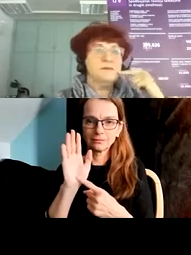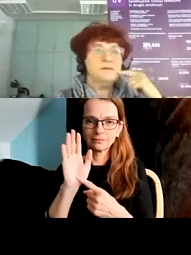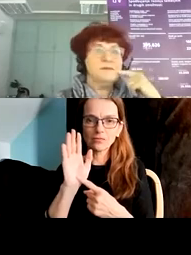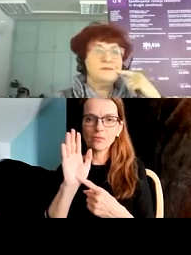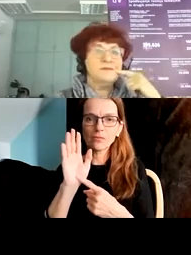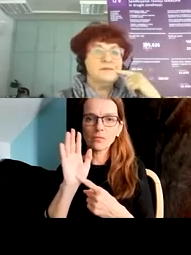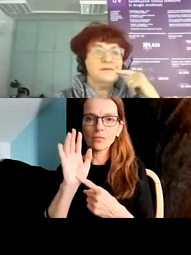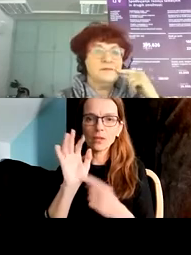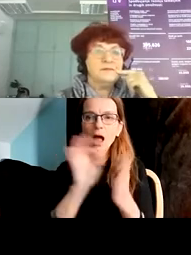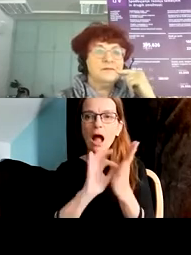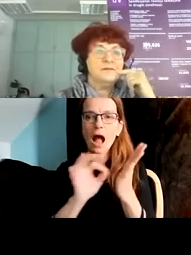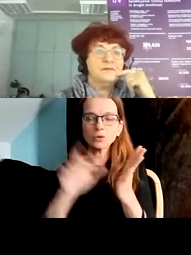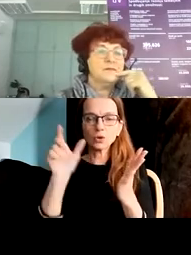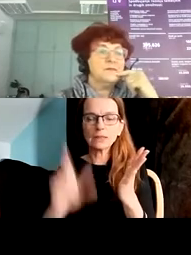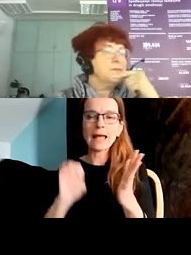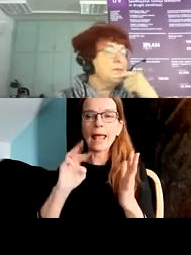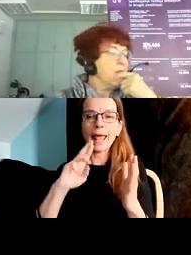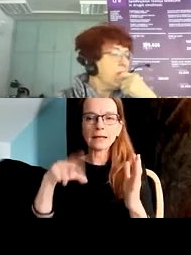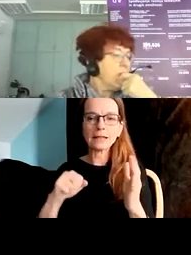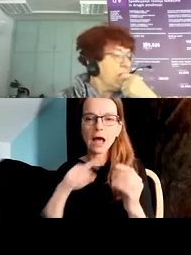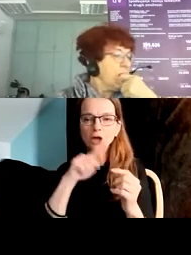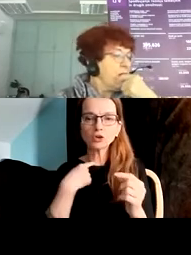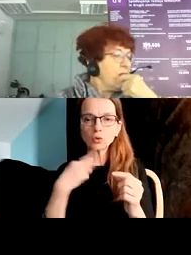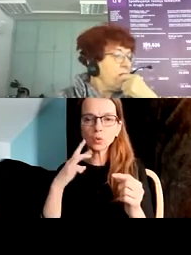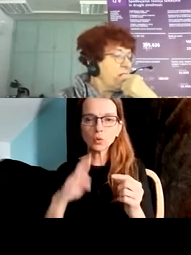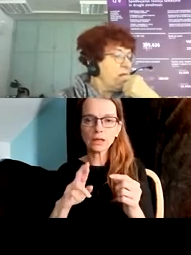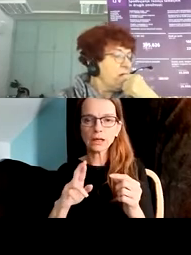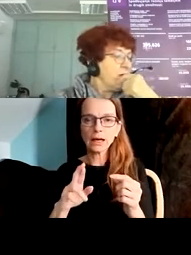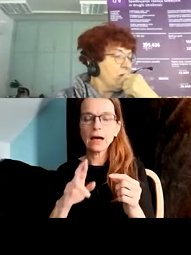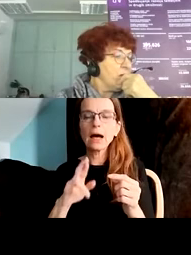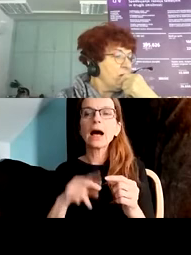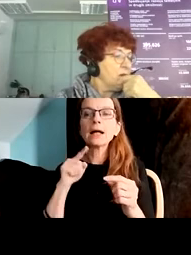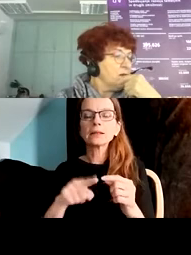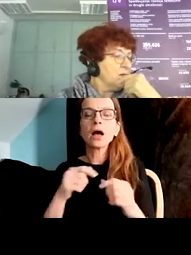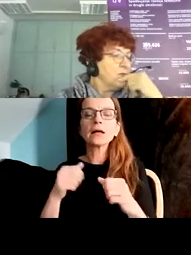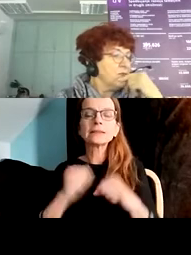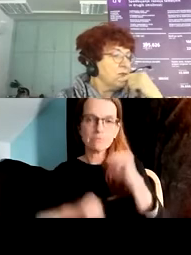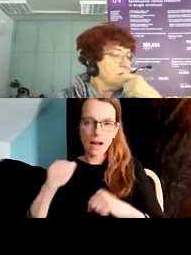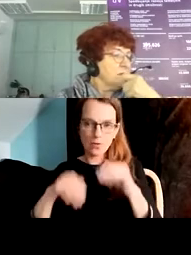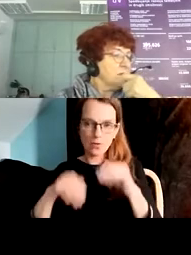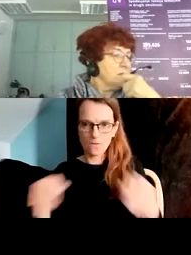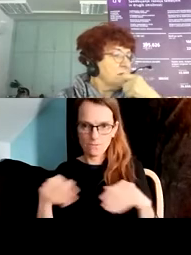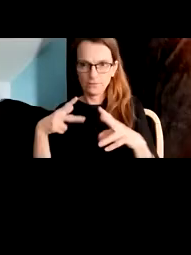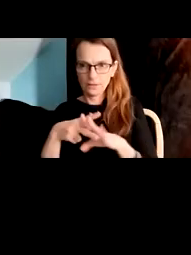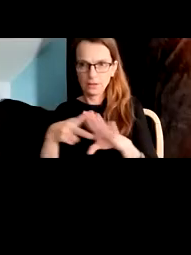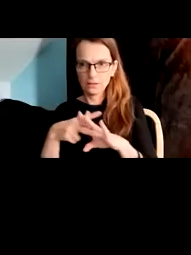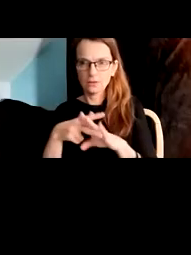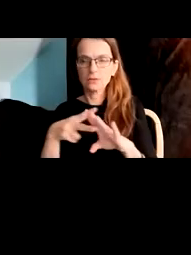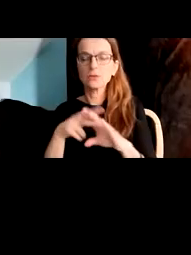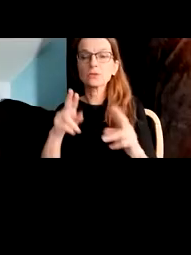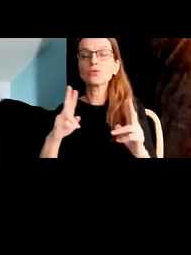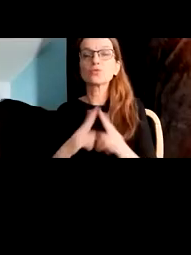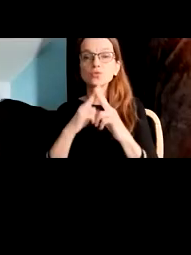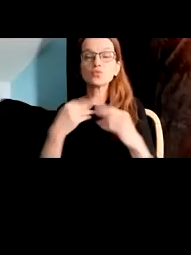Avtorica dr. Erna Žgur se posveča v svoji temi osebam z gibalno oviranostjo, ki se v življenju srečujejo z